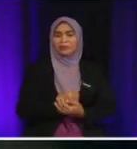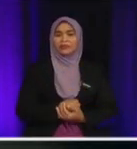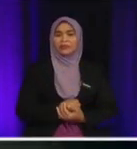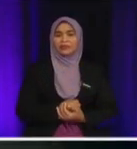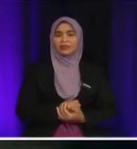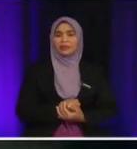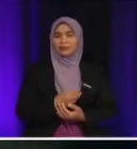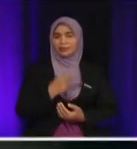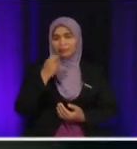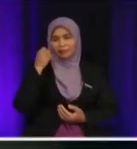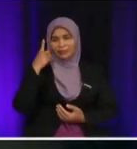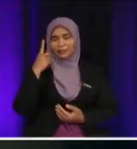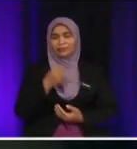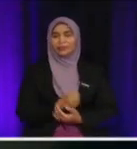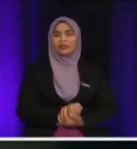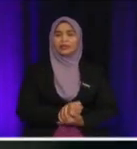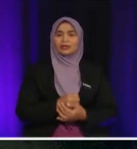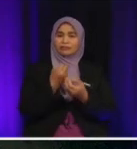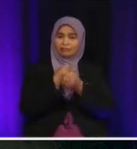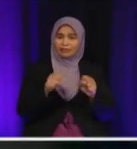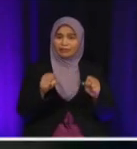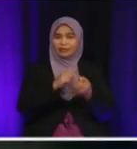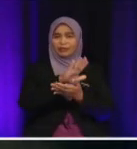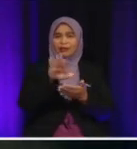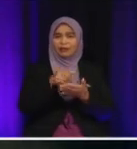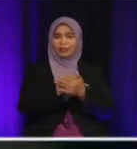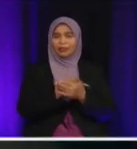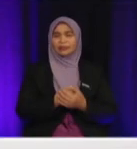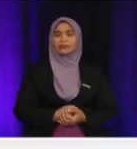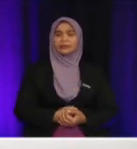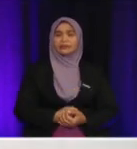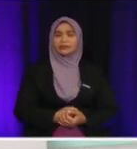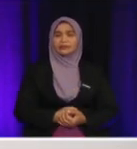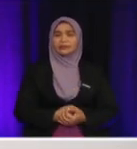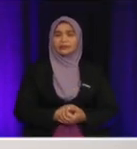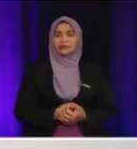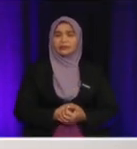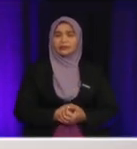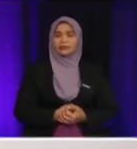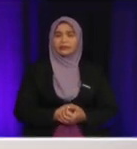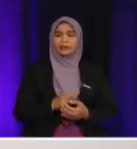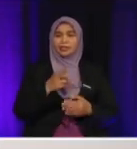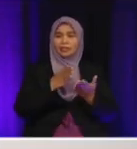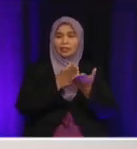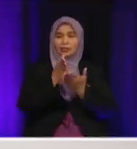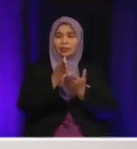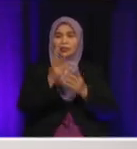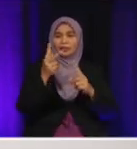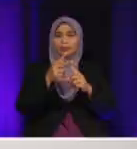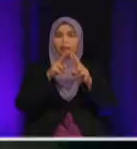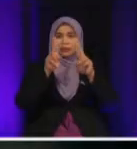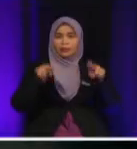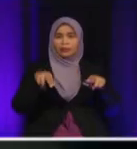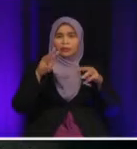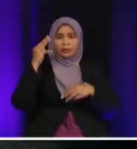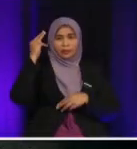dah celik semua. Okey, bersedia semua untuk uji minda? Alright. Ya, okey, kita teruskan kepada uji minda.